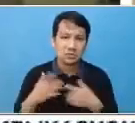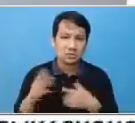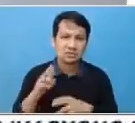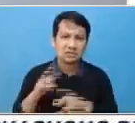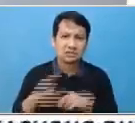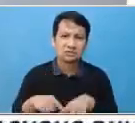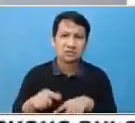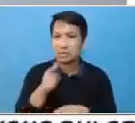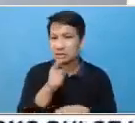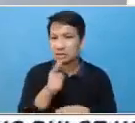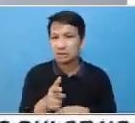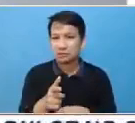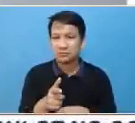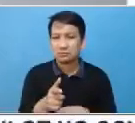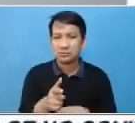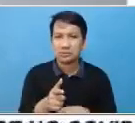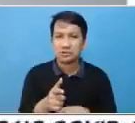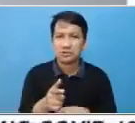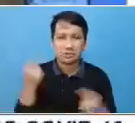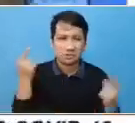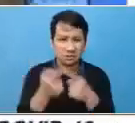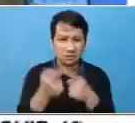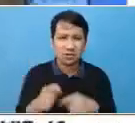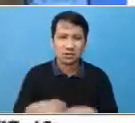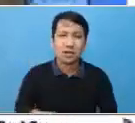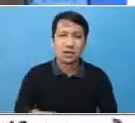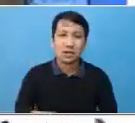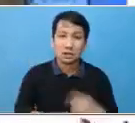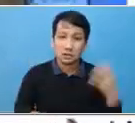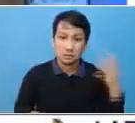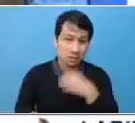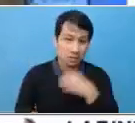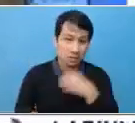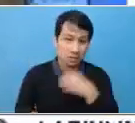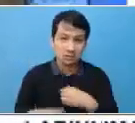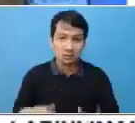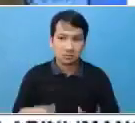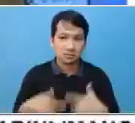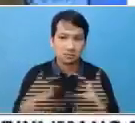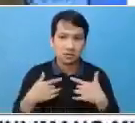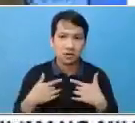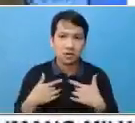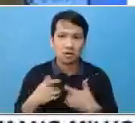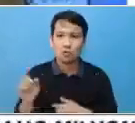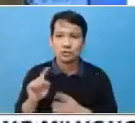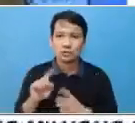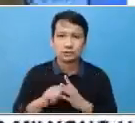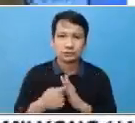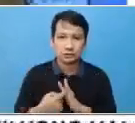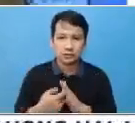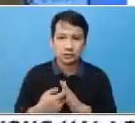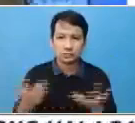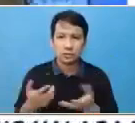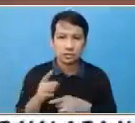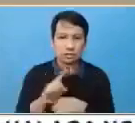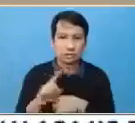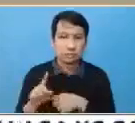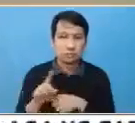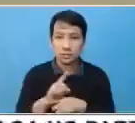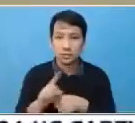not? If I can return the blessings that have given to me, why